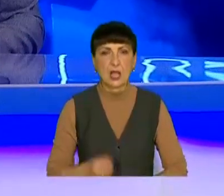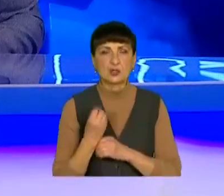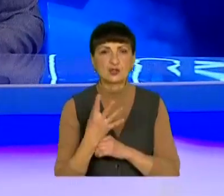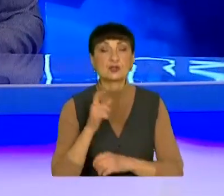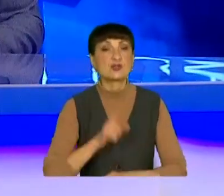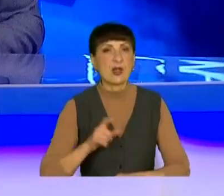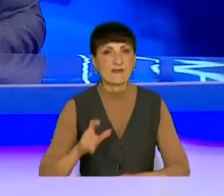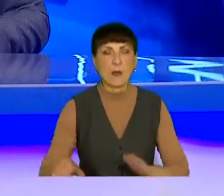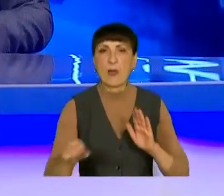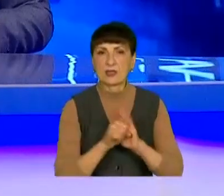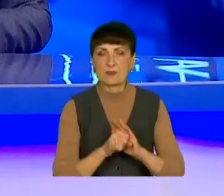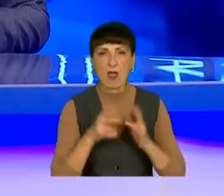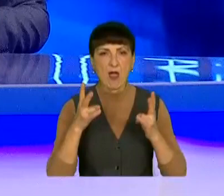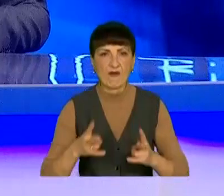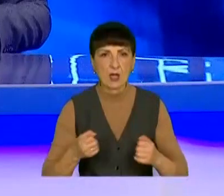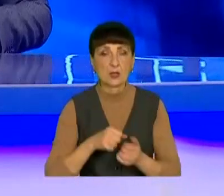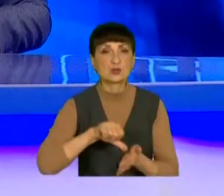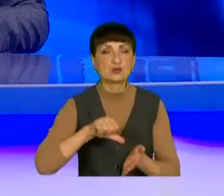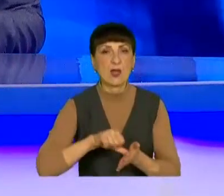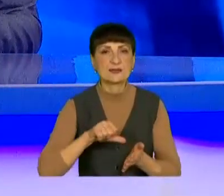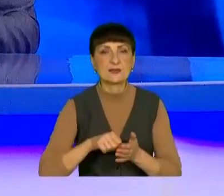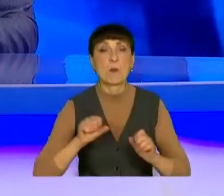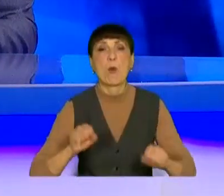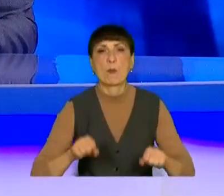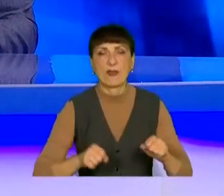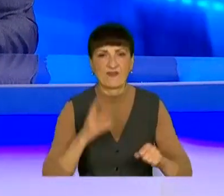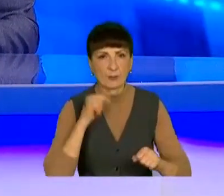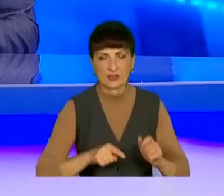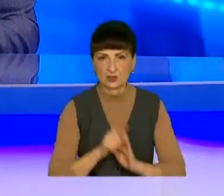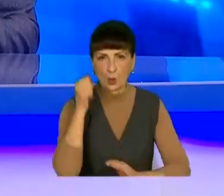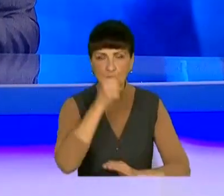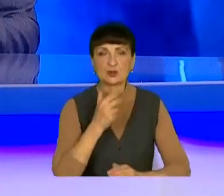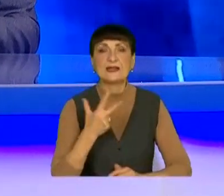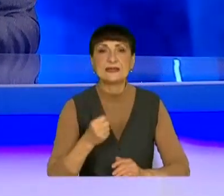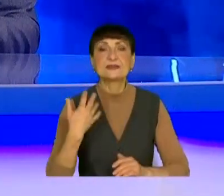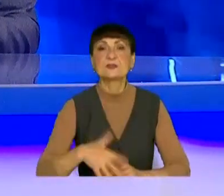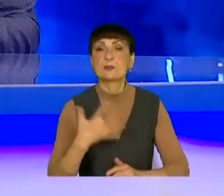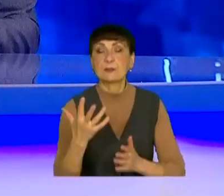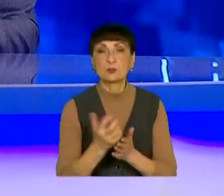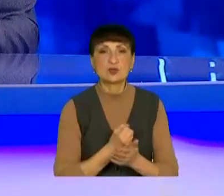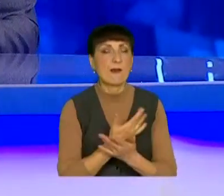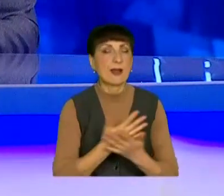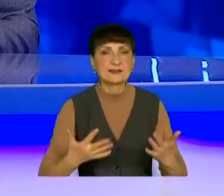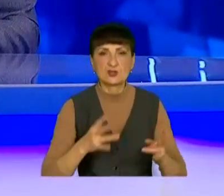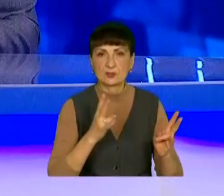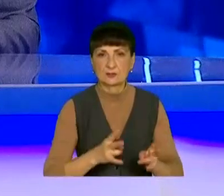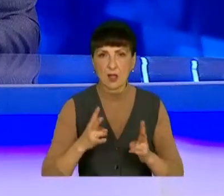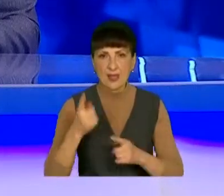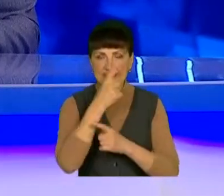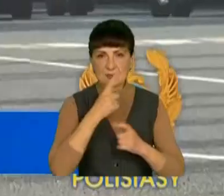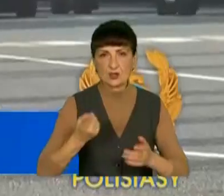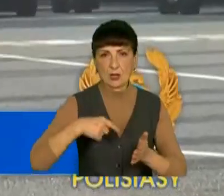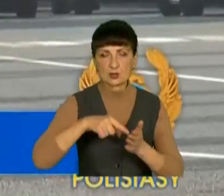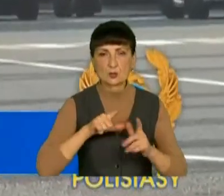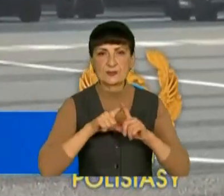14 человек погибло в авариях с участием мопедов в Алматы с начала года. Еще 355 получили различные травмы. Об этом сообщили в